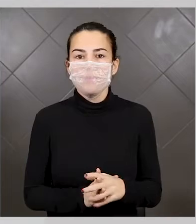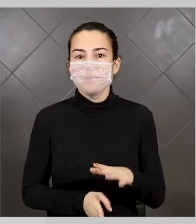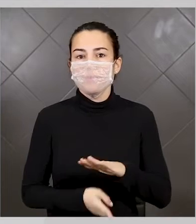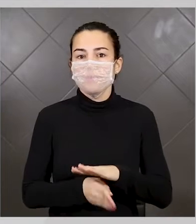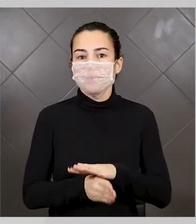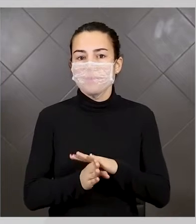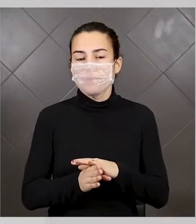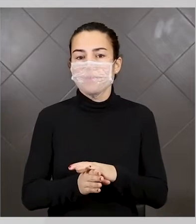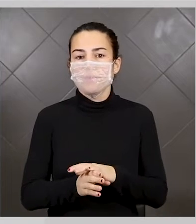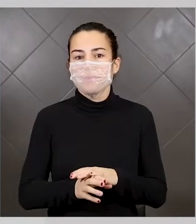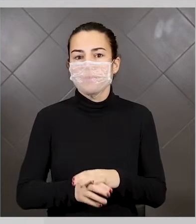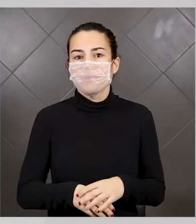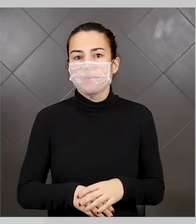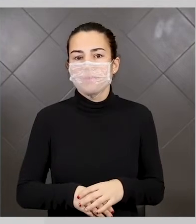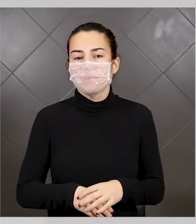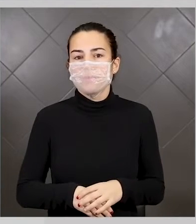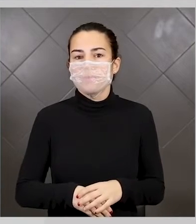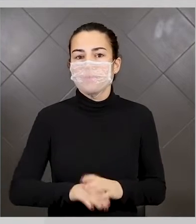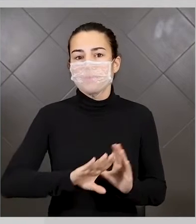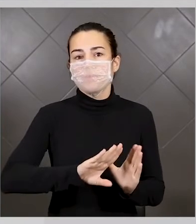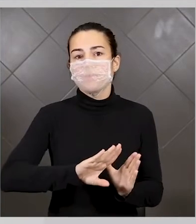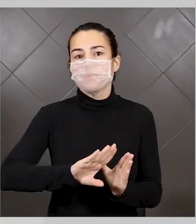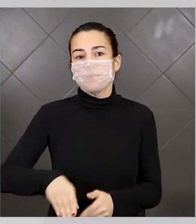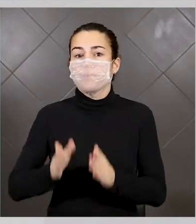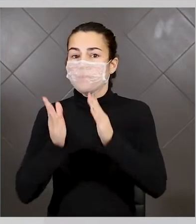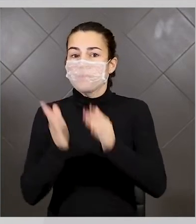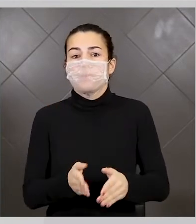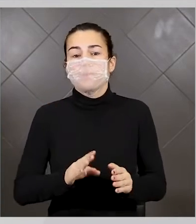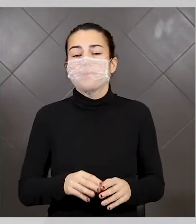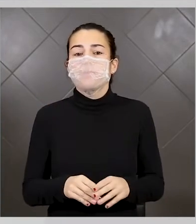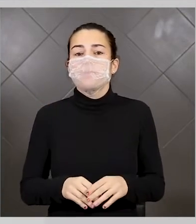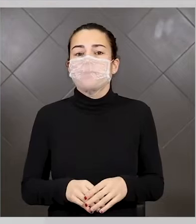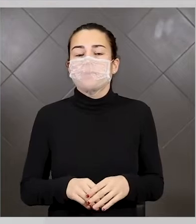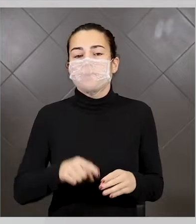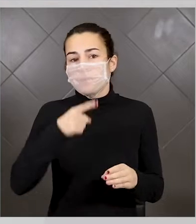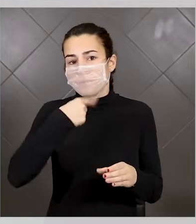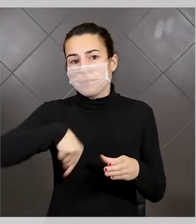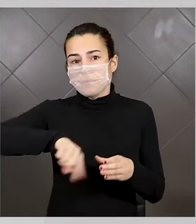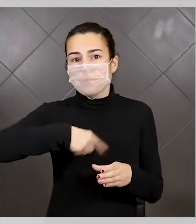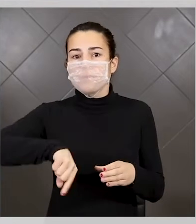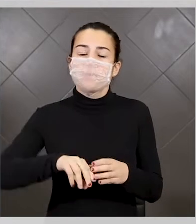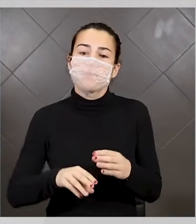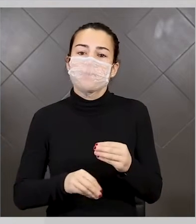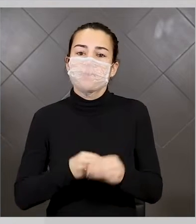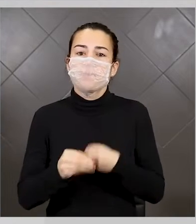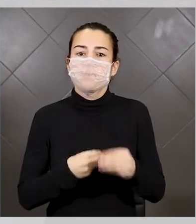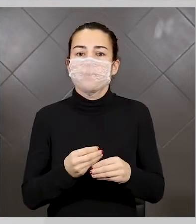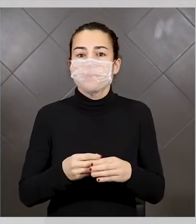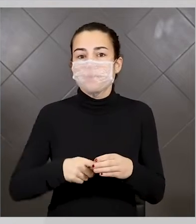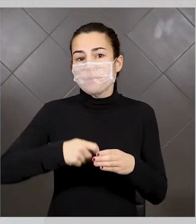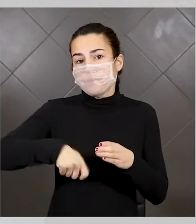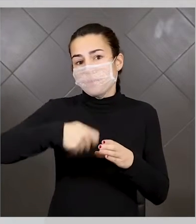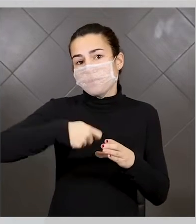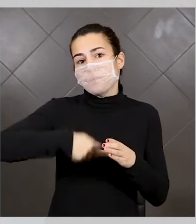Vale, anem a passar a la penúltima fase del muntatge del pastís i el que farem serà semimuntar la